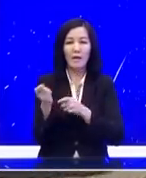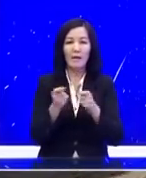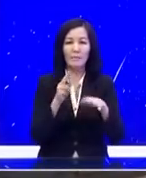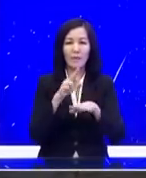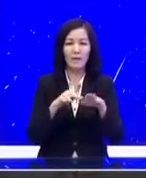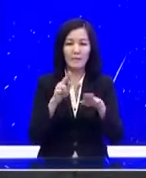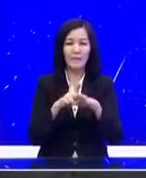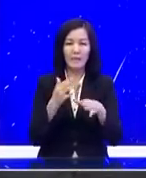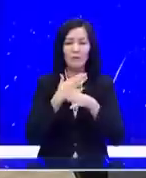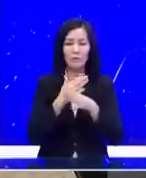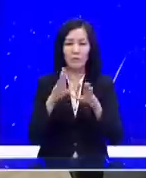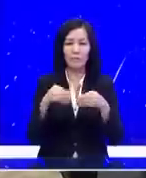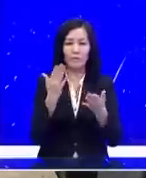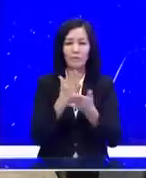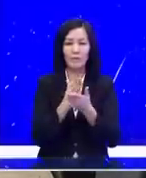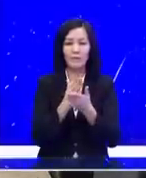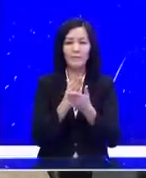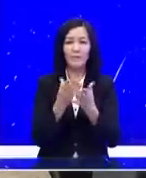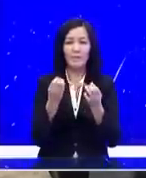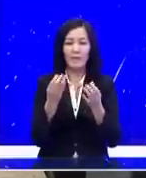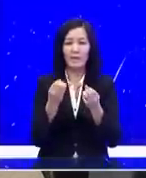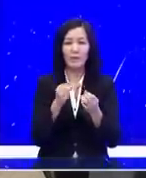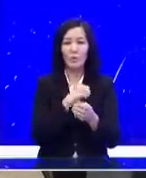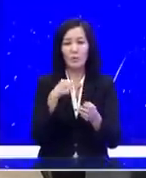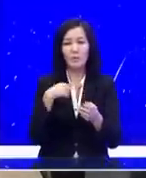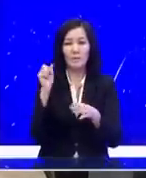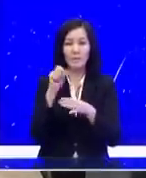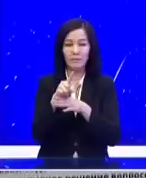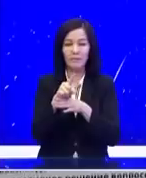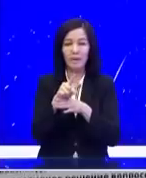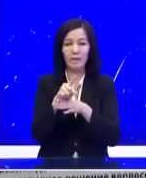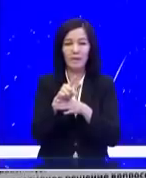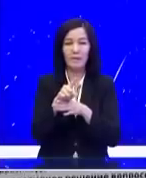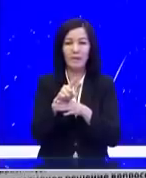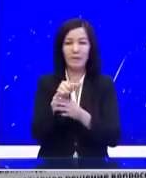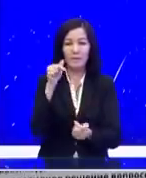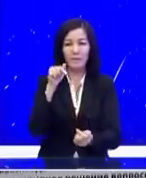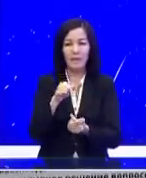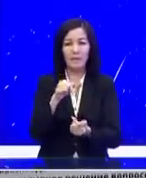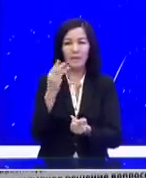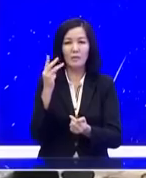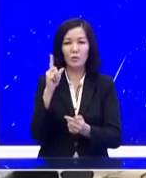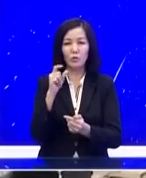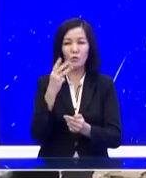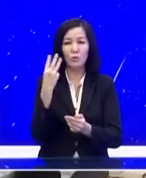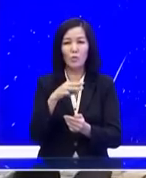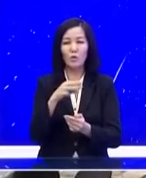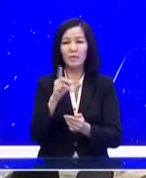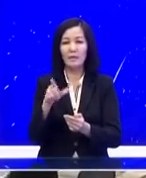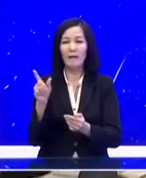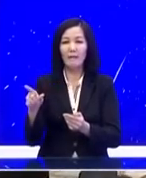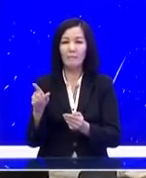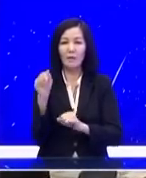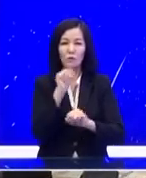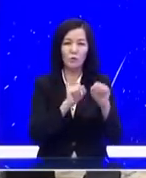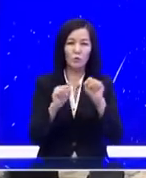әскерлерге көмектесіп жатыр. Сонымен бірге, жаңа өзіңіз бізге тапсырма бергенде, осы 100-дің ішіндегі 30-ы дезинфекциямен айналысып